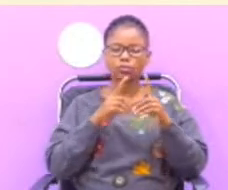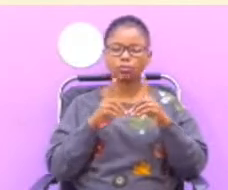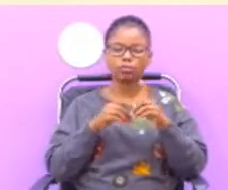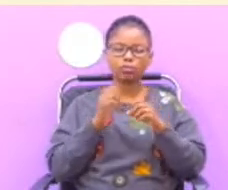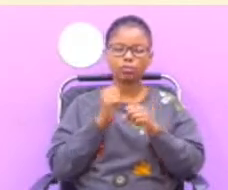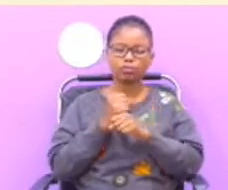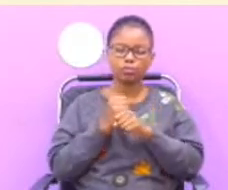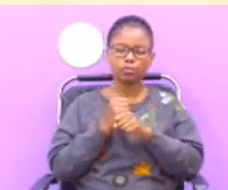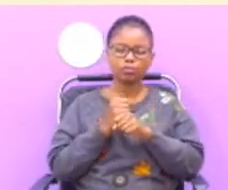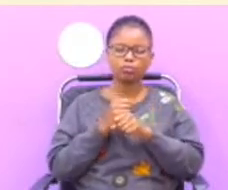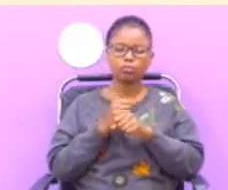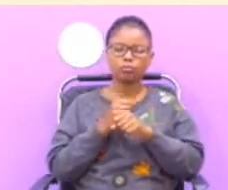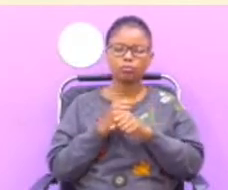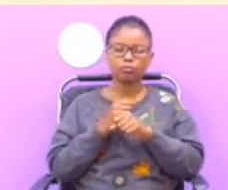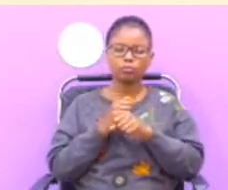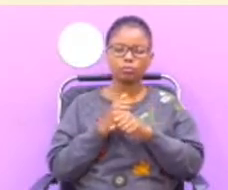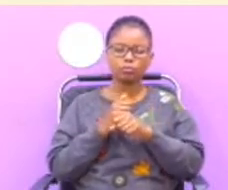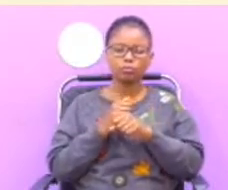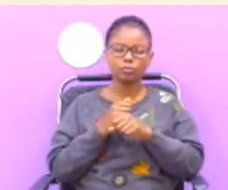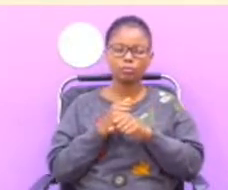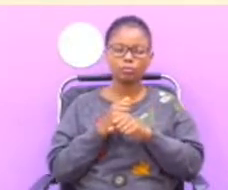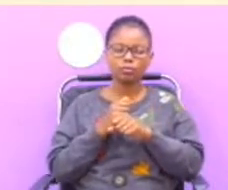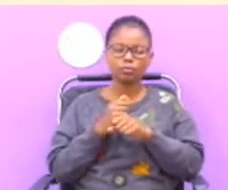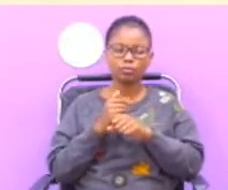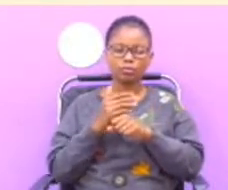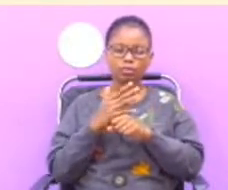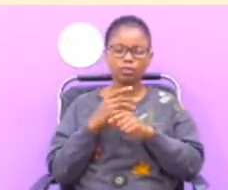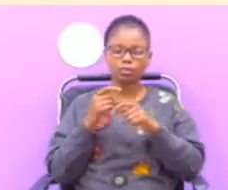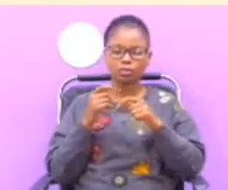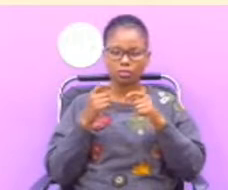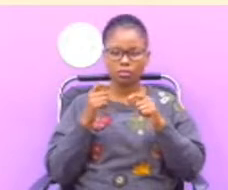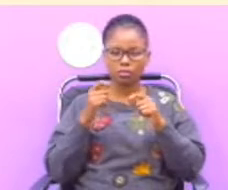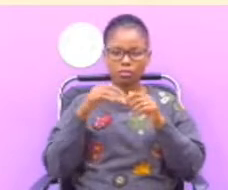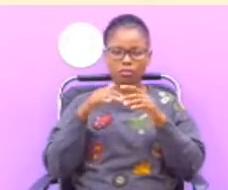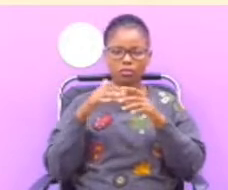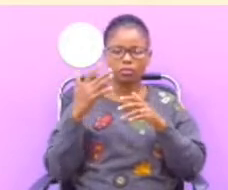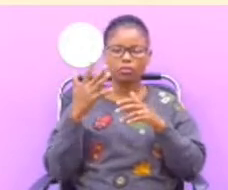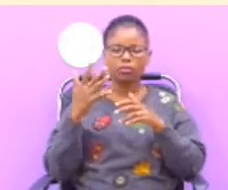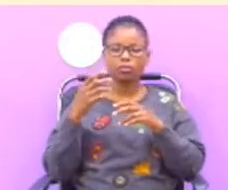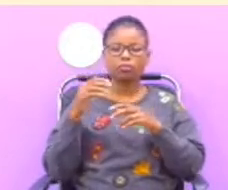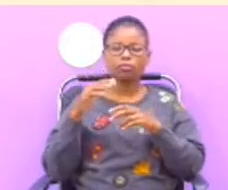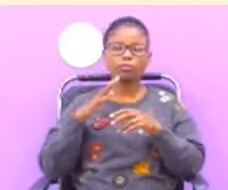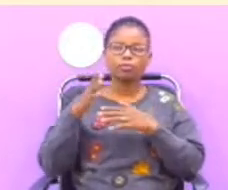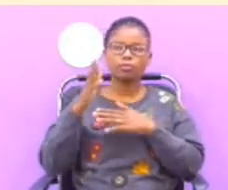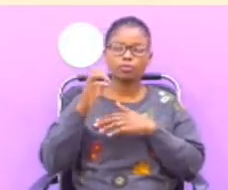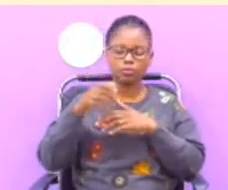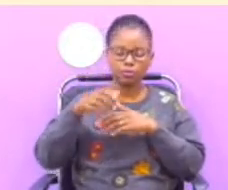yoruteke. Ati ona magi keja muimira nye na kwa goma. Huwako wako noko marute kuo.